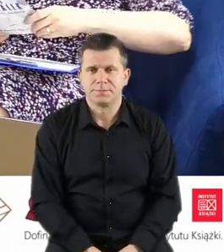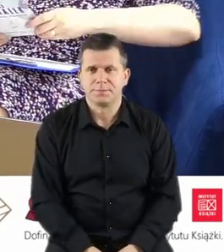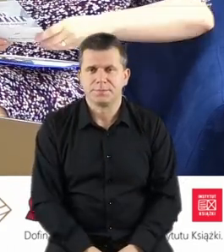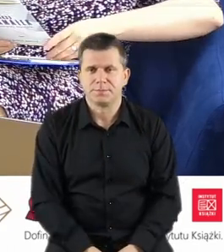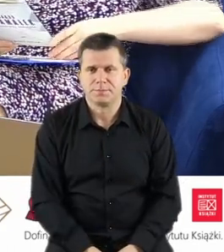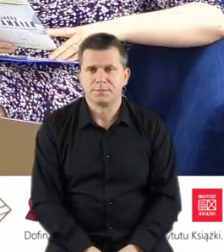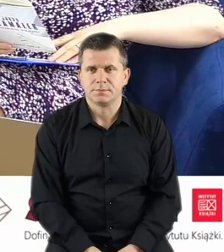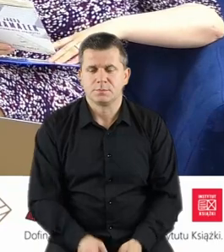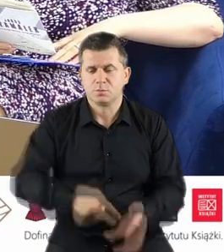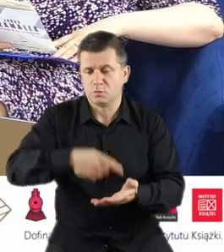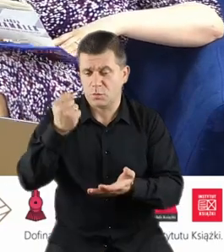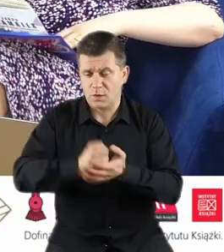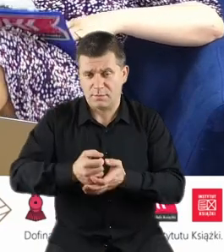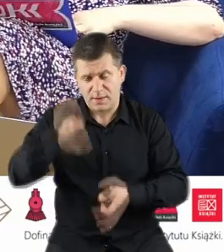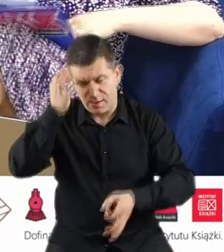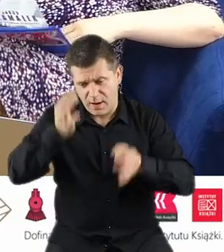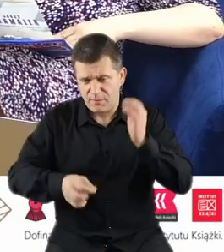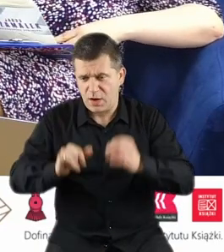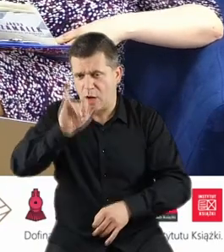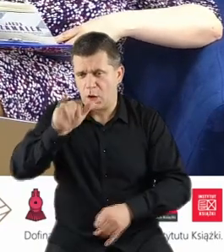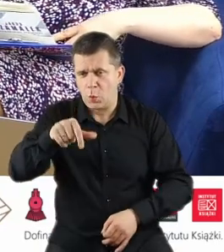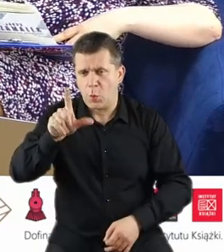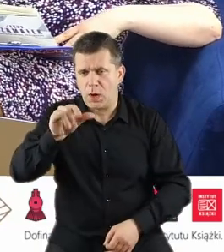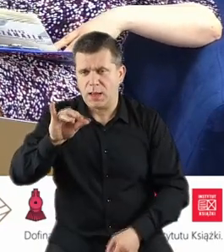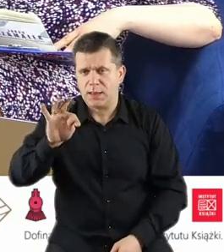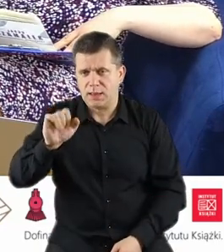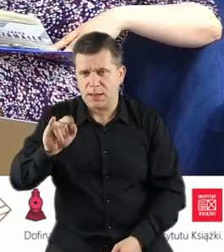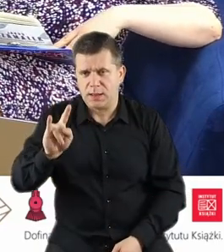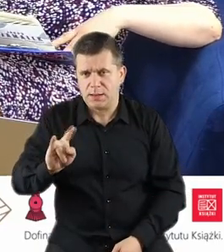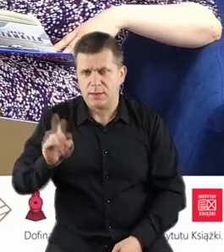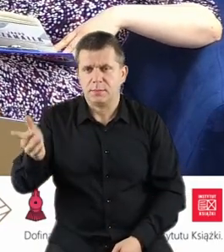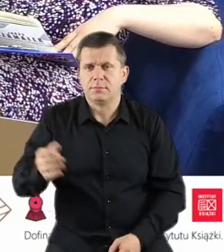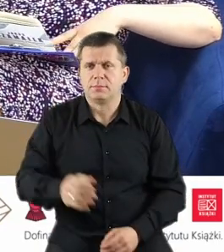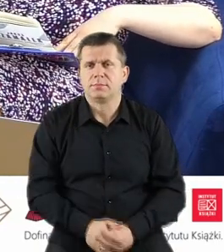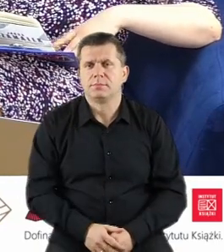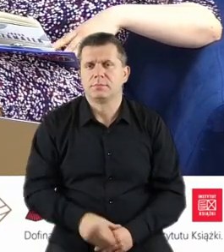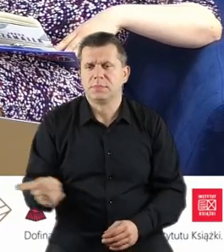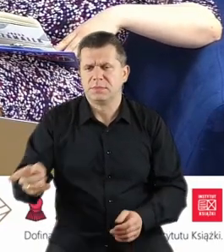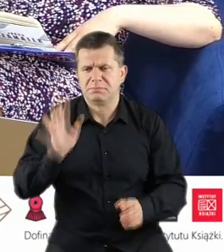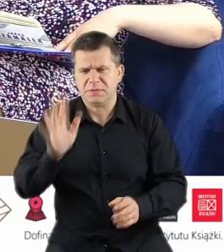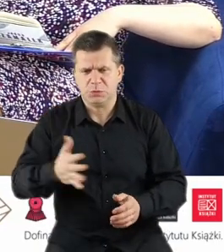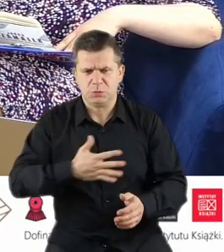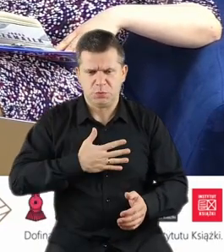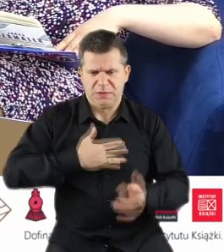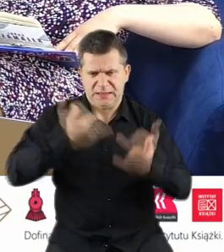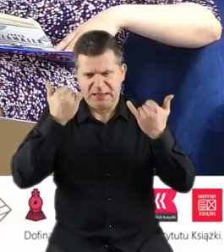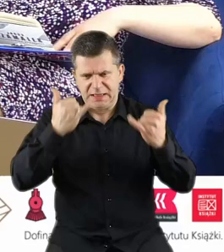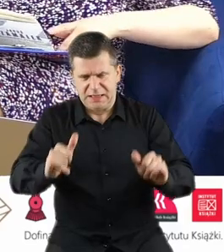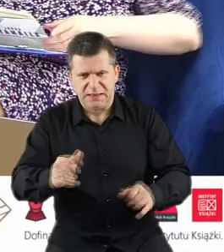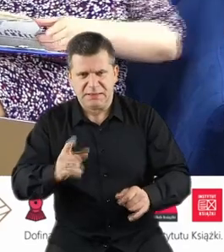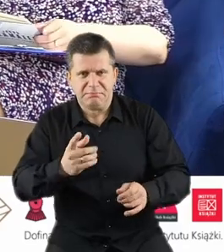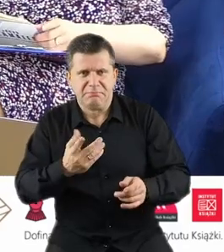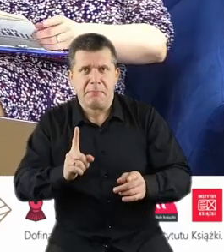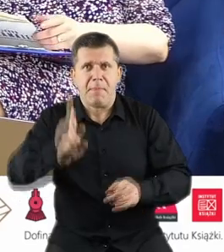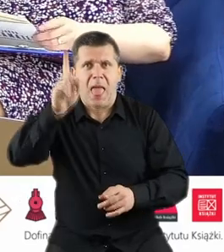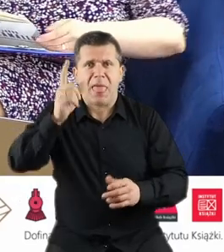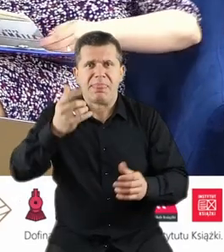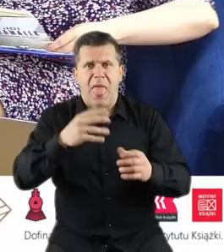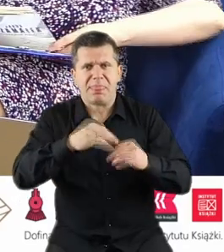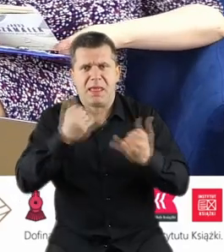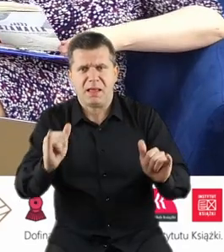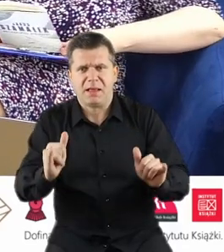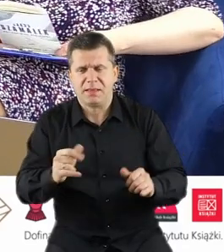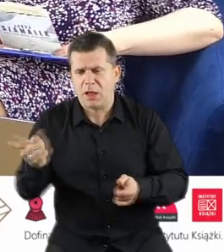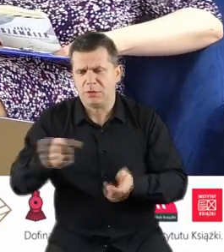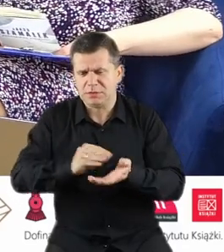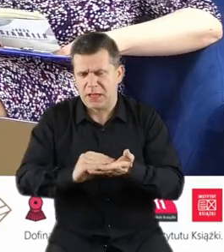Znowu refleksja Julity. Trudno jej się było oprzeć wrażeniu, że znalazła się w jakimś innym wymiarze, na innej planecie. Podczas gdy ona